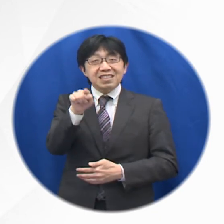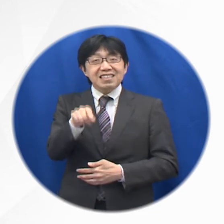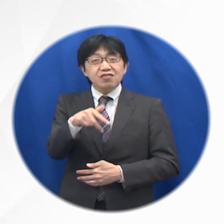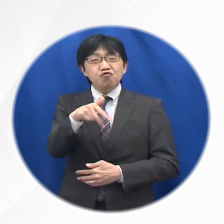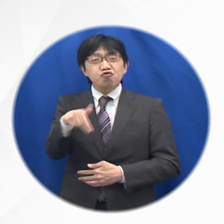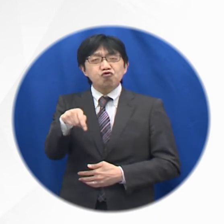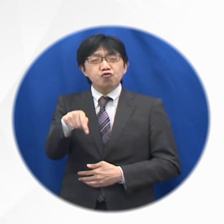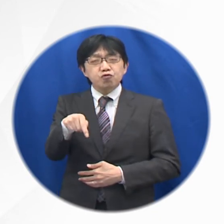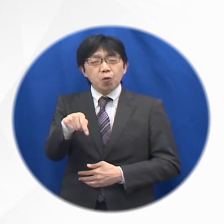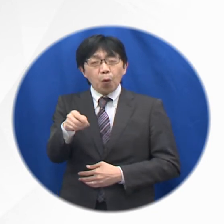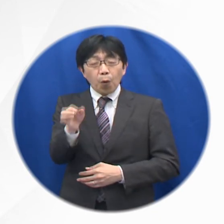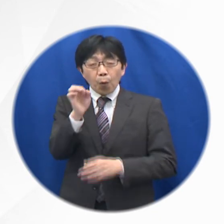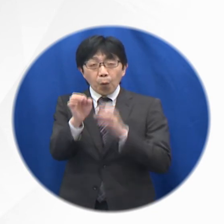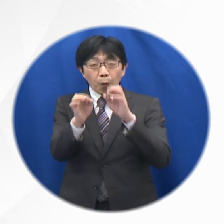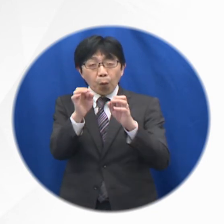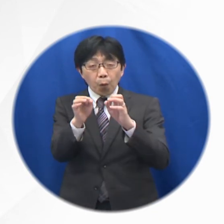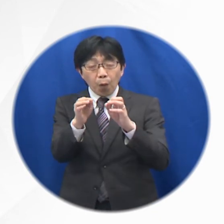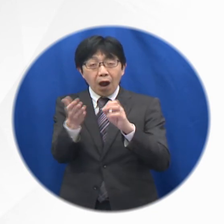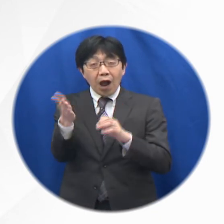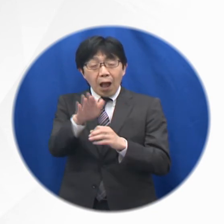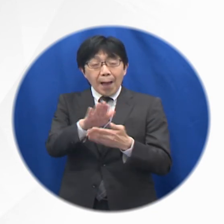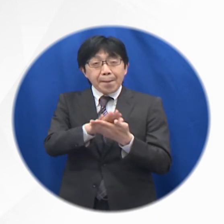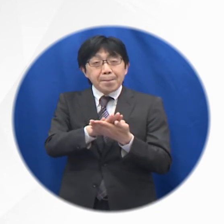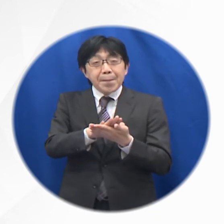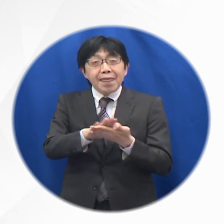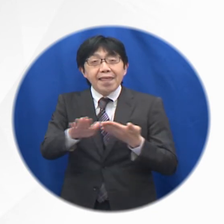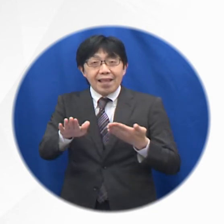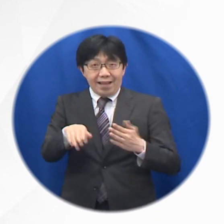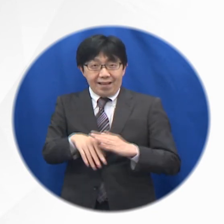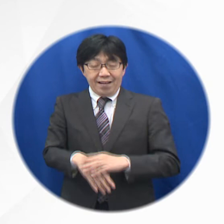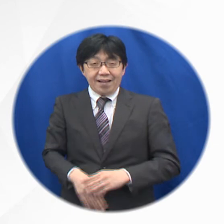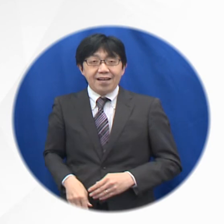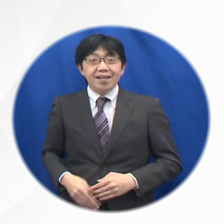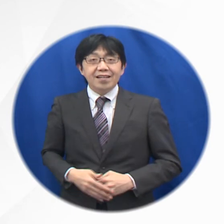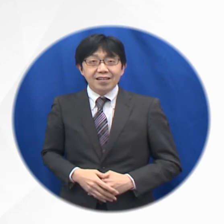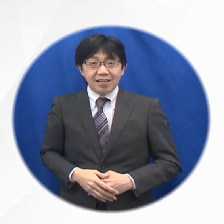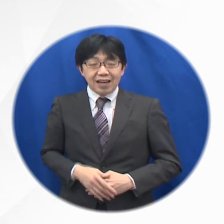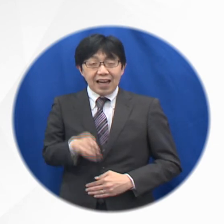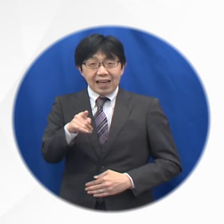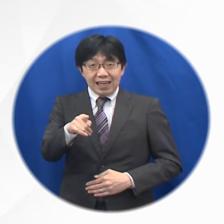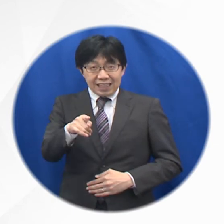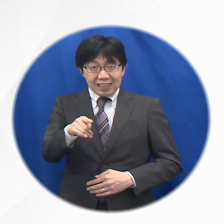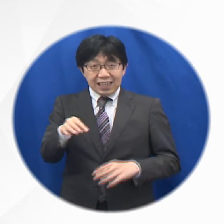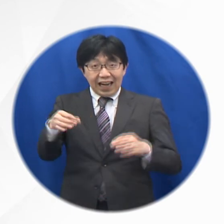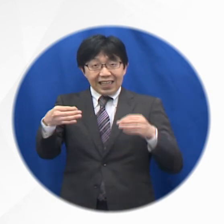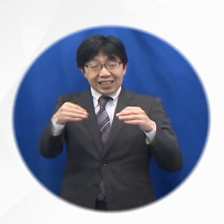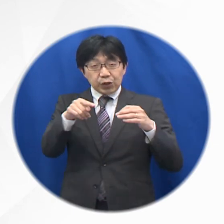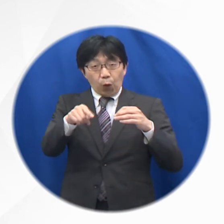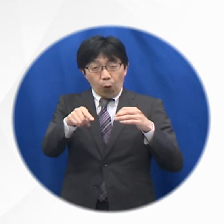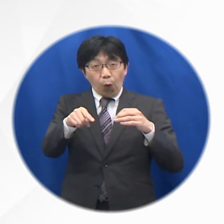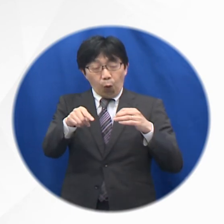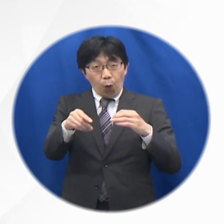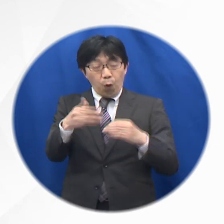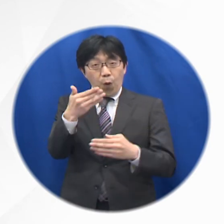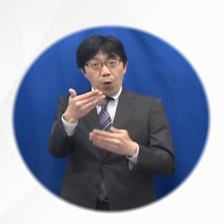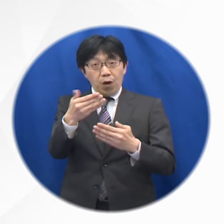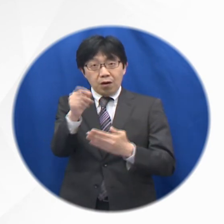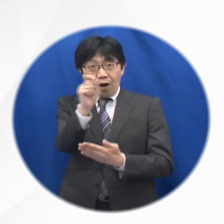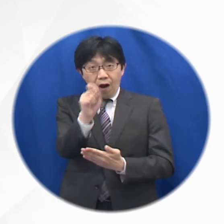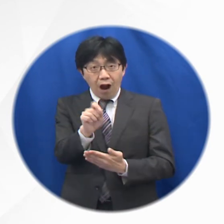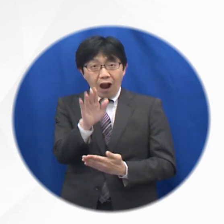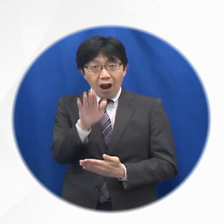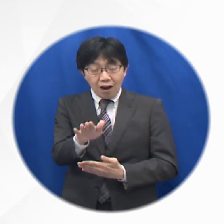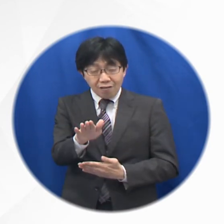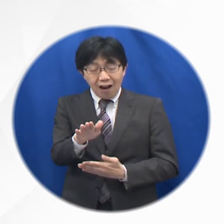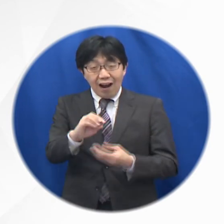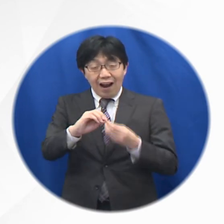によってさらに素敵な作品になっています。 うん、糸で字を書く豊かな発想でカラフルなネズ